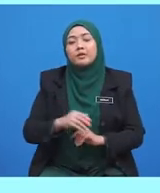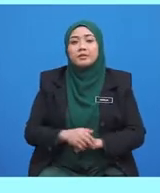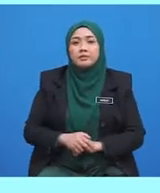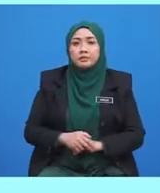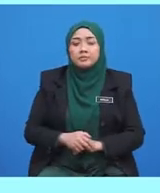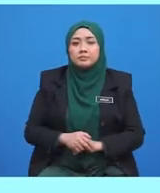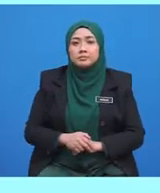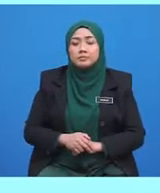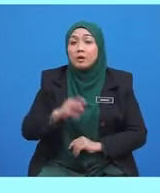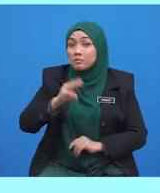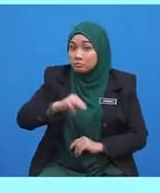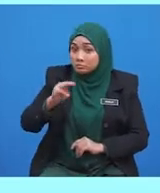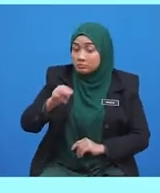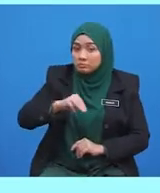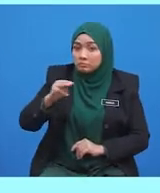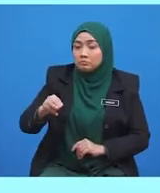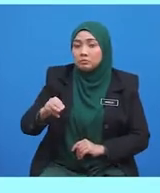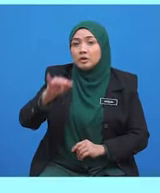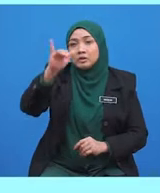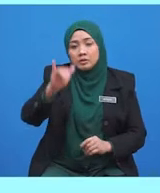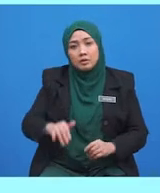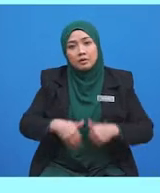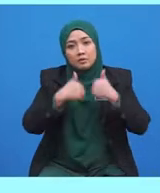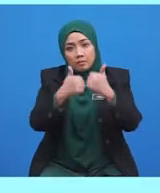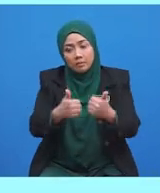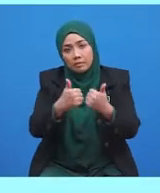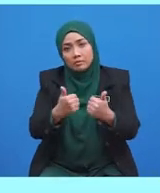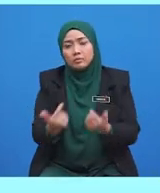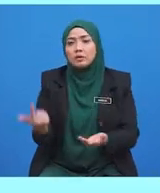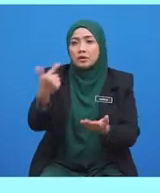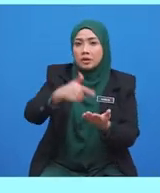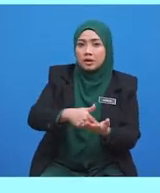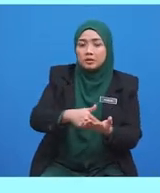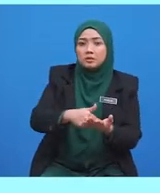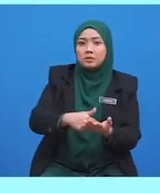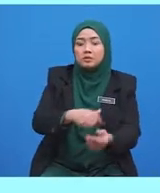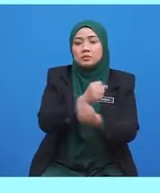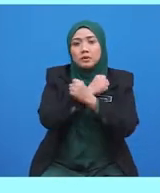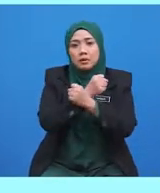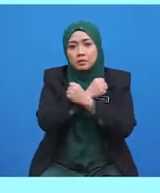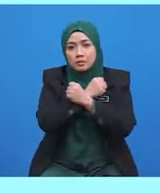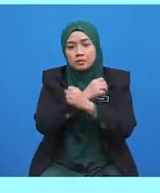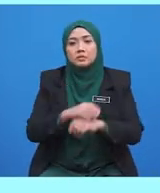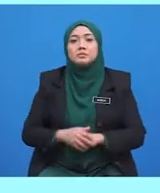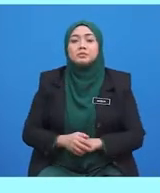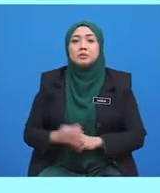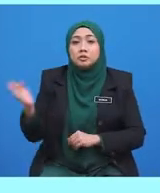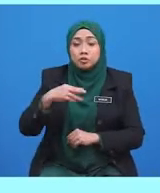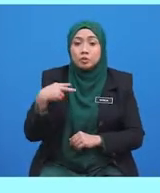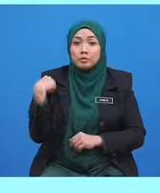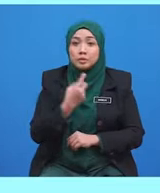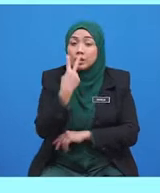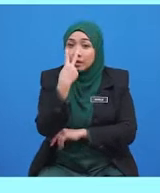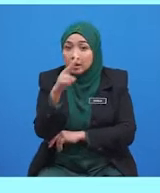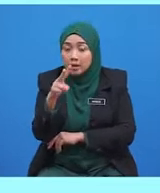bijak. Murid-murid yang hebat lagi disayangi. Ayuh,